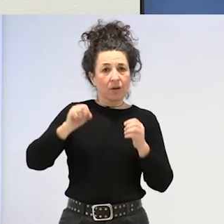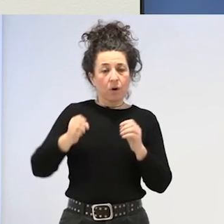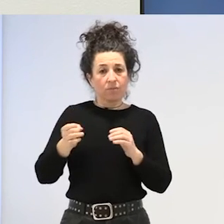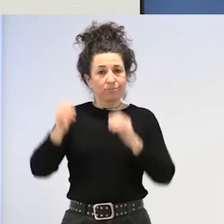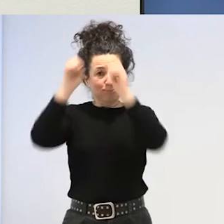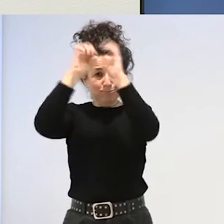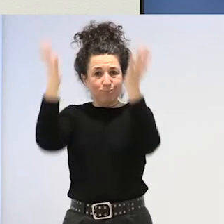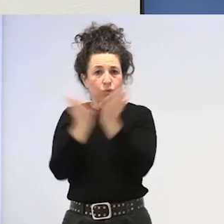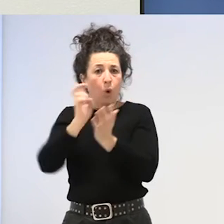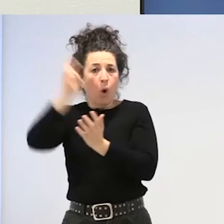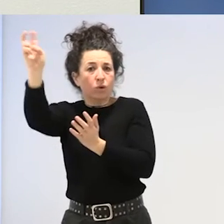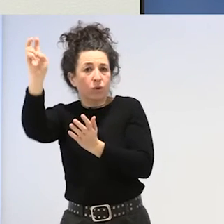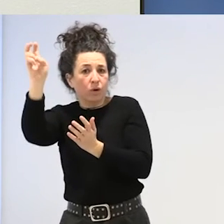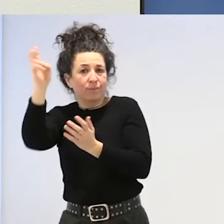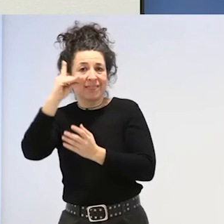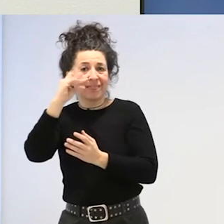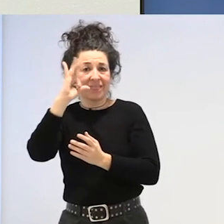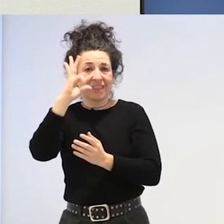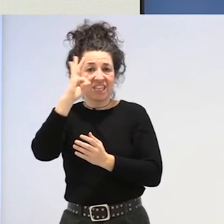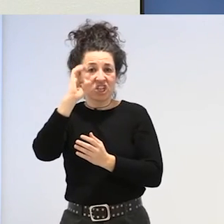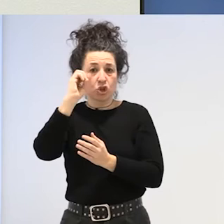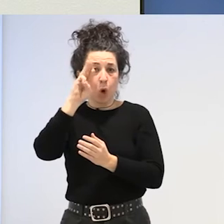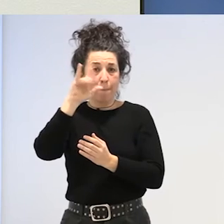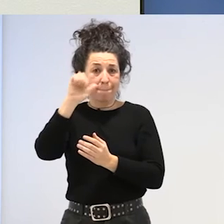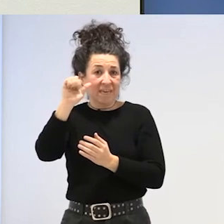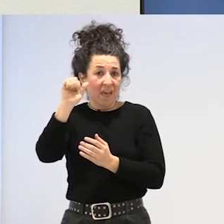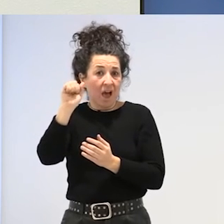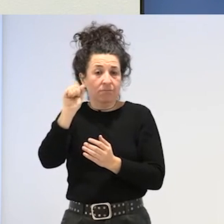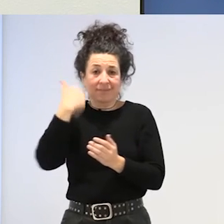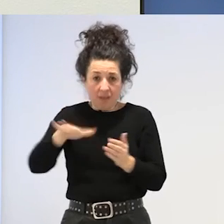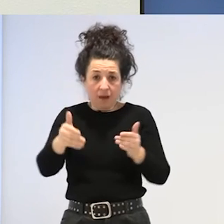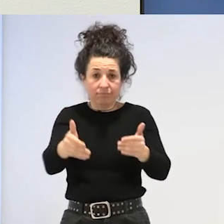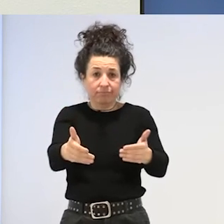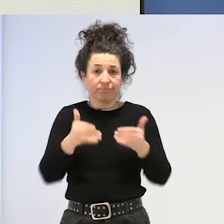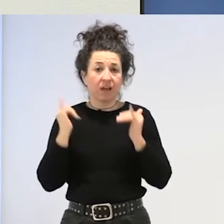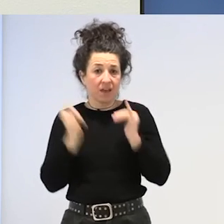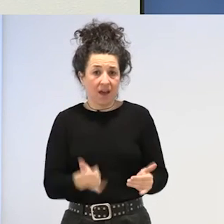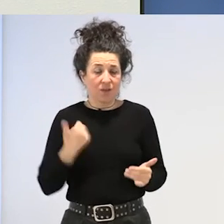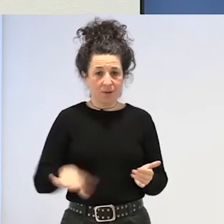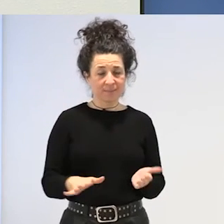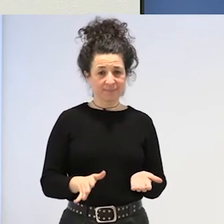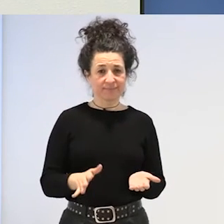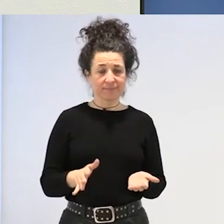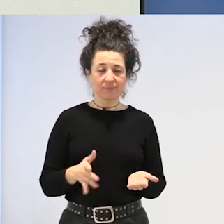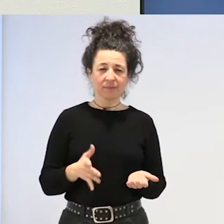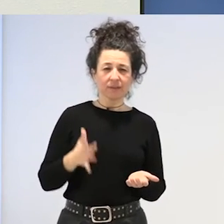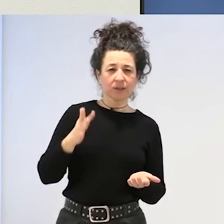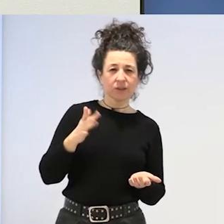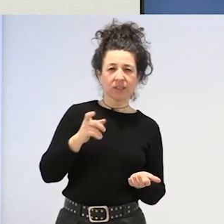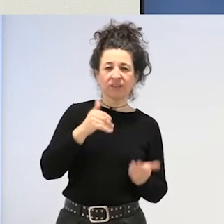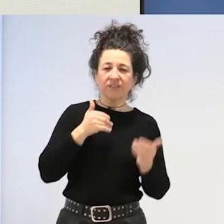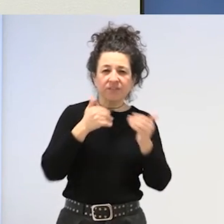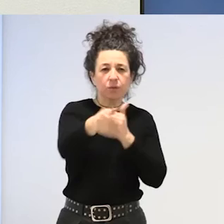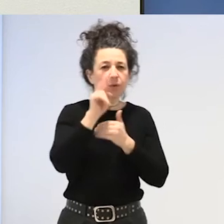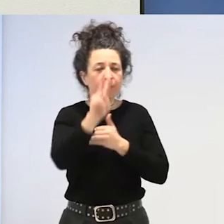Eta zaila da, ziurrazki, ba, ba hori etorkizunera begiratzea, baina